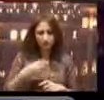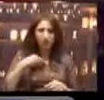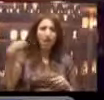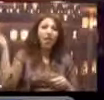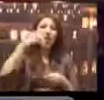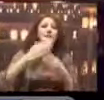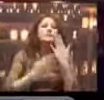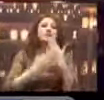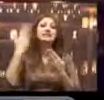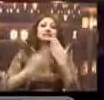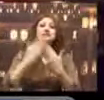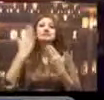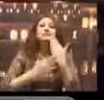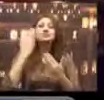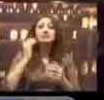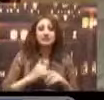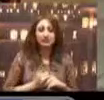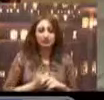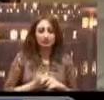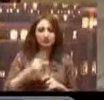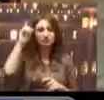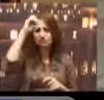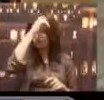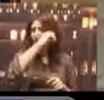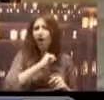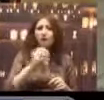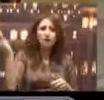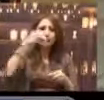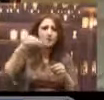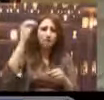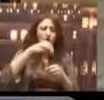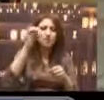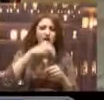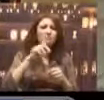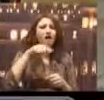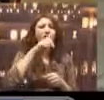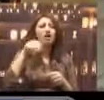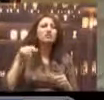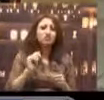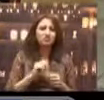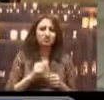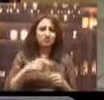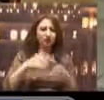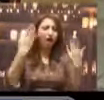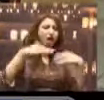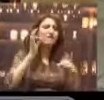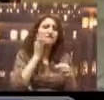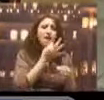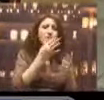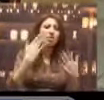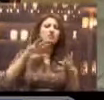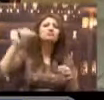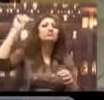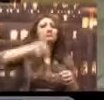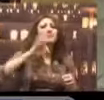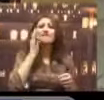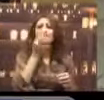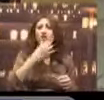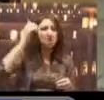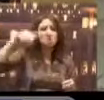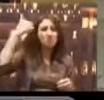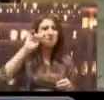بتتحط داخل الفيلم، وده صعب جدا. وفي وجهه نظري برضو ان ده ضر بالفيلم كتير يعني، الفيلم كان ما نجحش بصراحه. ما